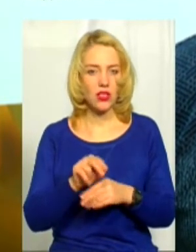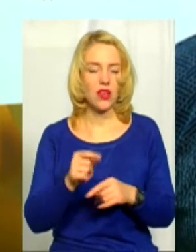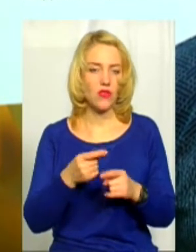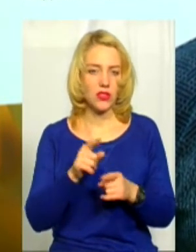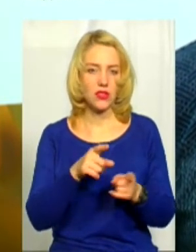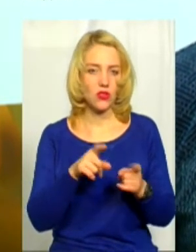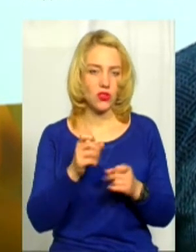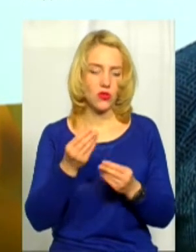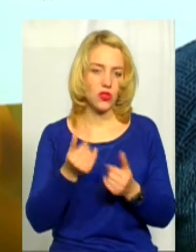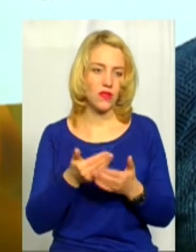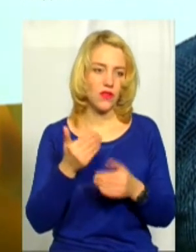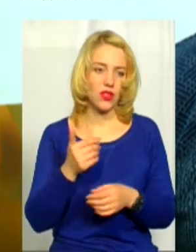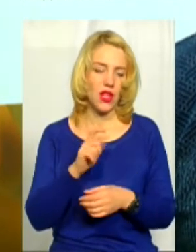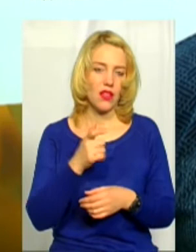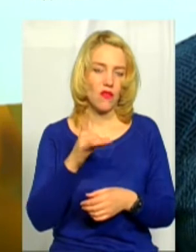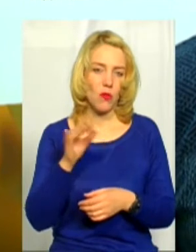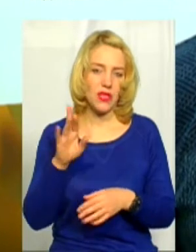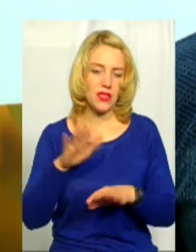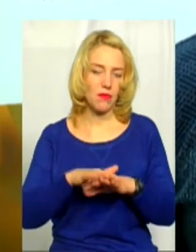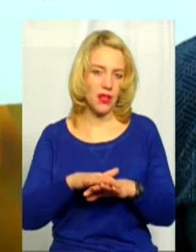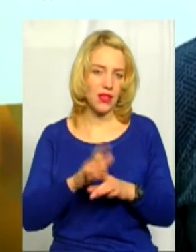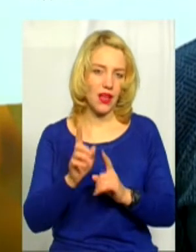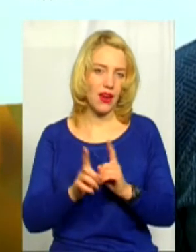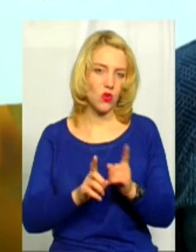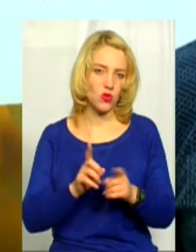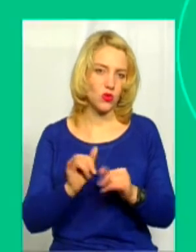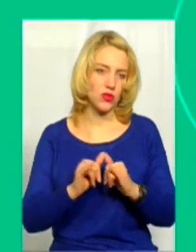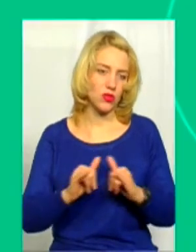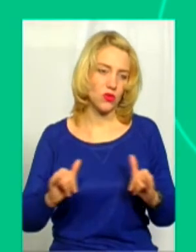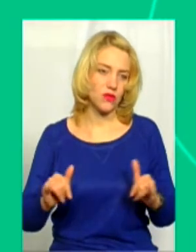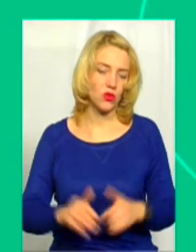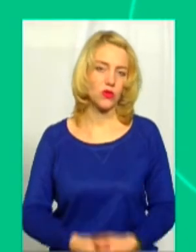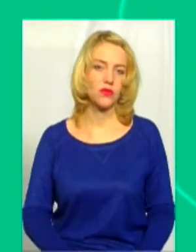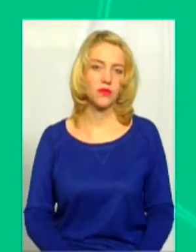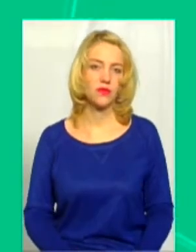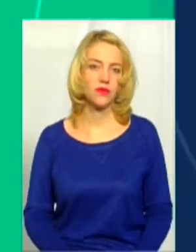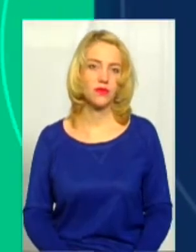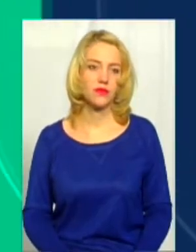залучили кошти від ЄБРР, Європейського банку реконструкції і розвитку.